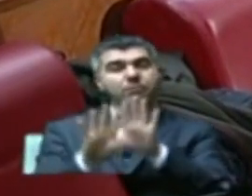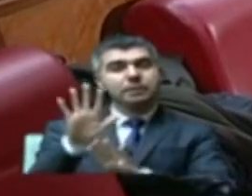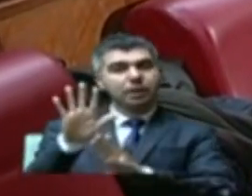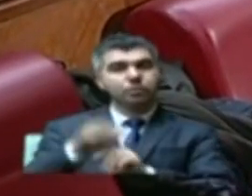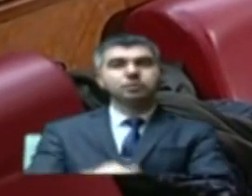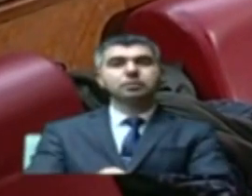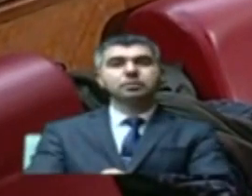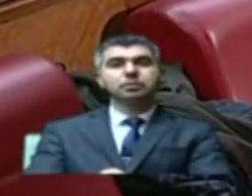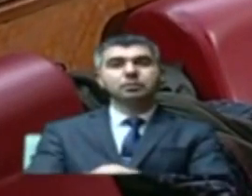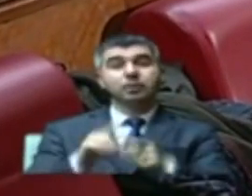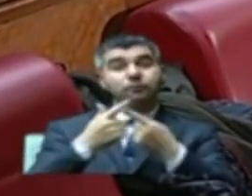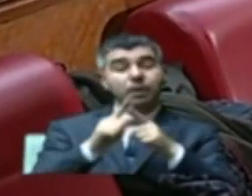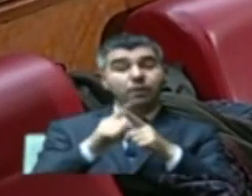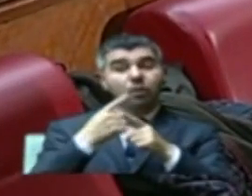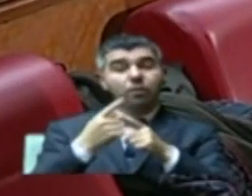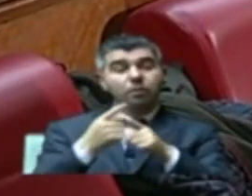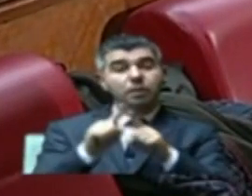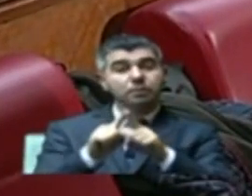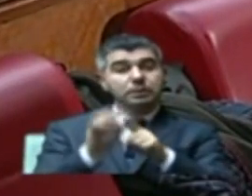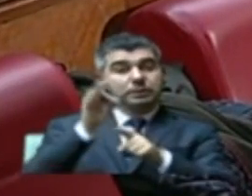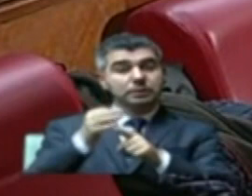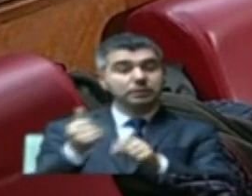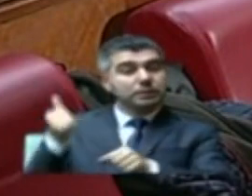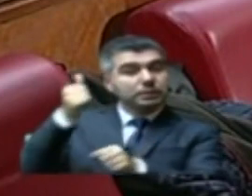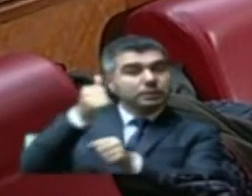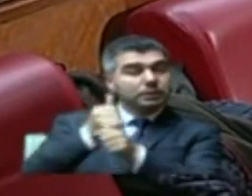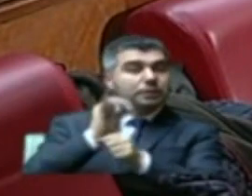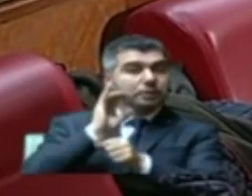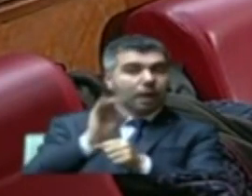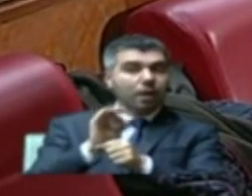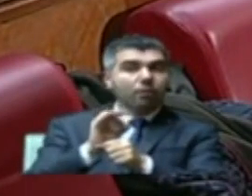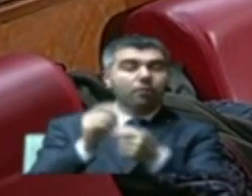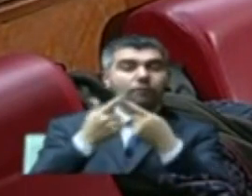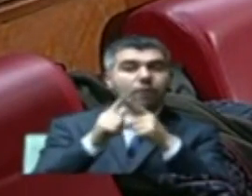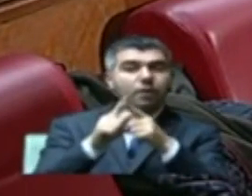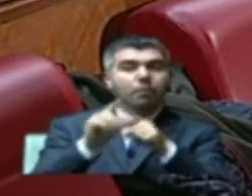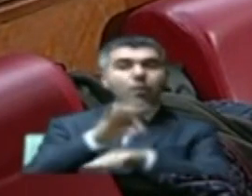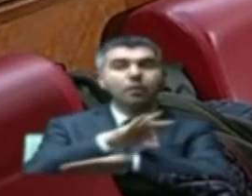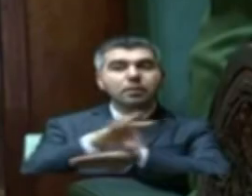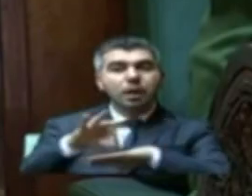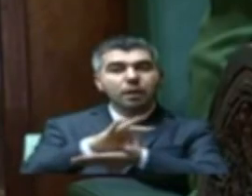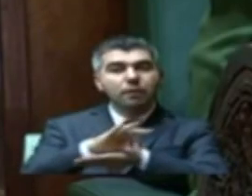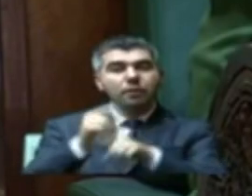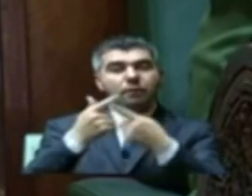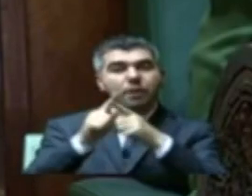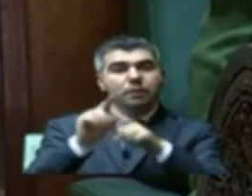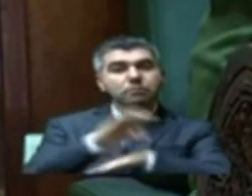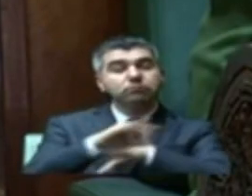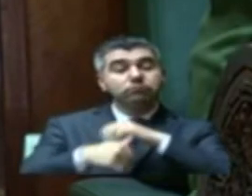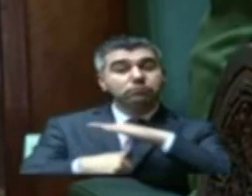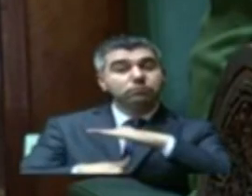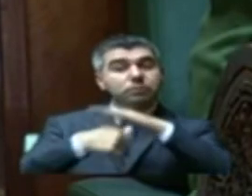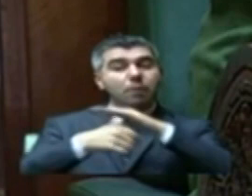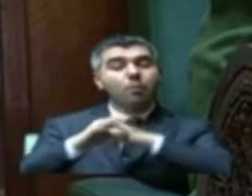2015، ومعها انتهت مدة انتدابهم في كممثلين ديال الموظفين في المجلس الأعلى